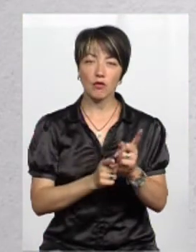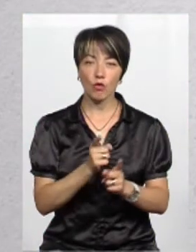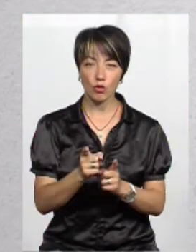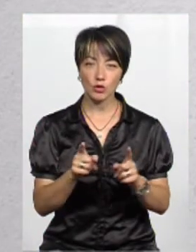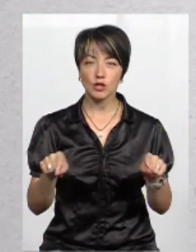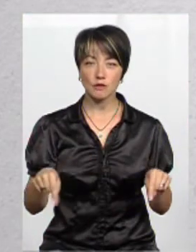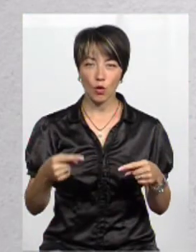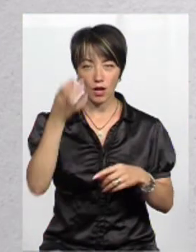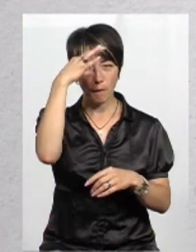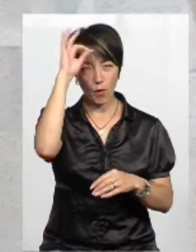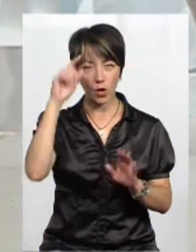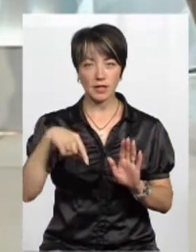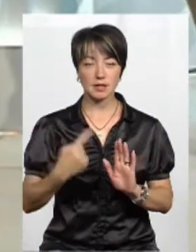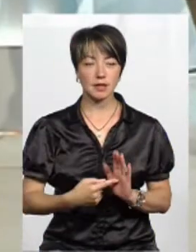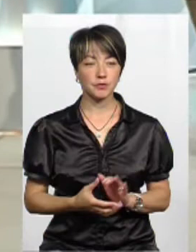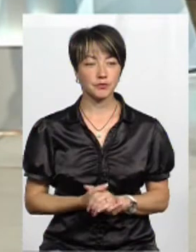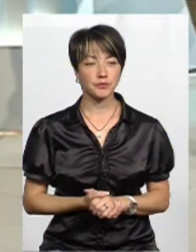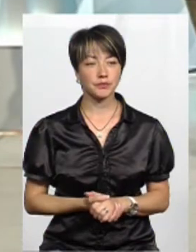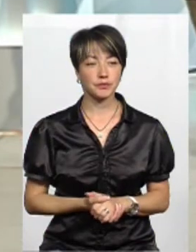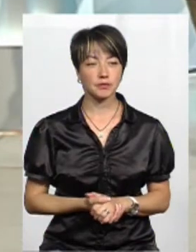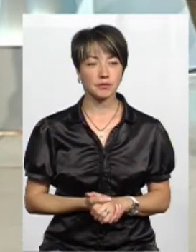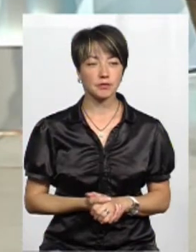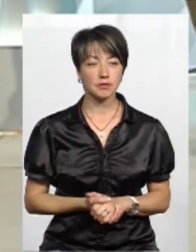зі створення поліції? Ну,